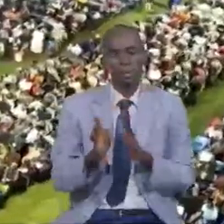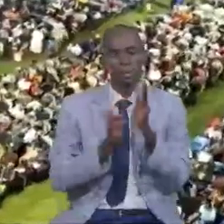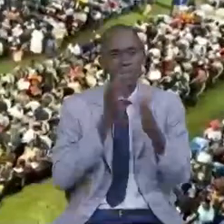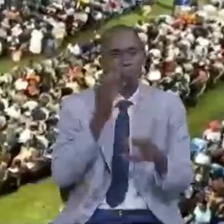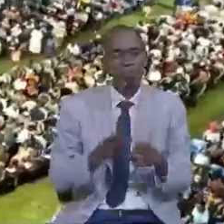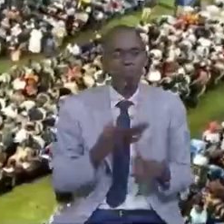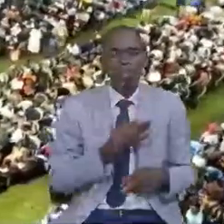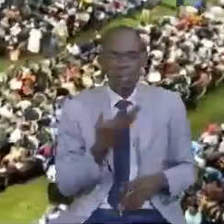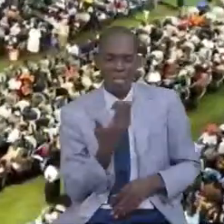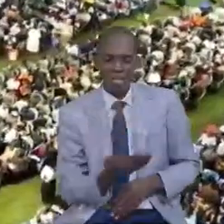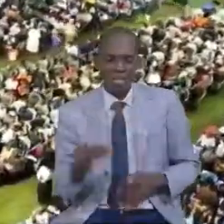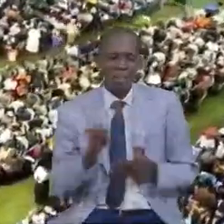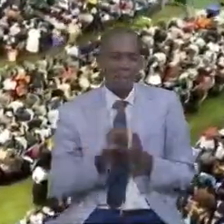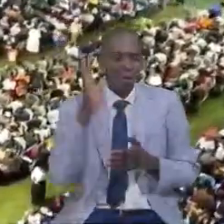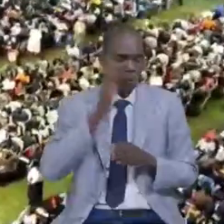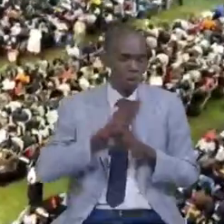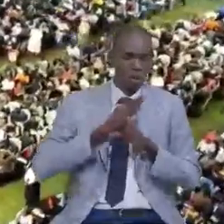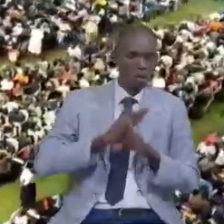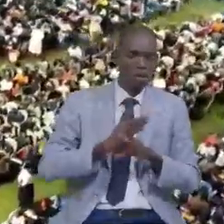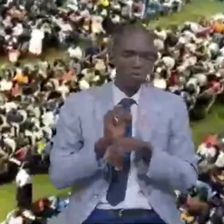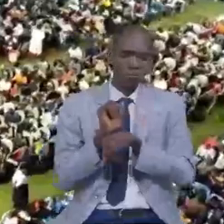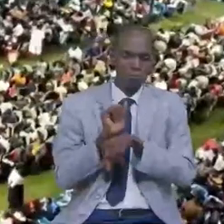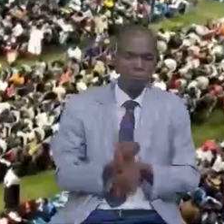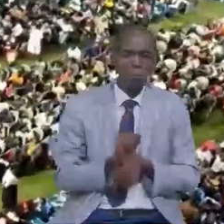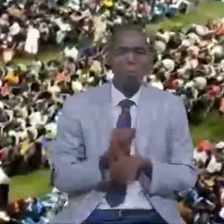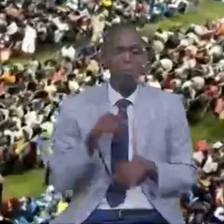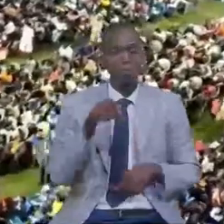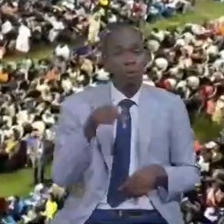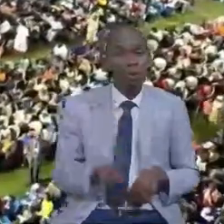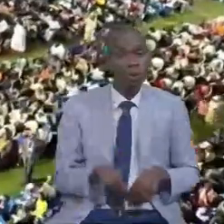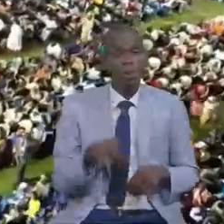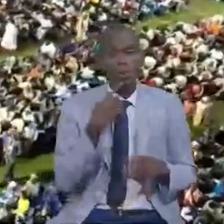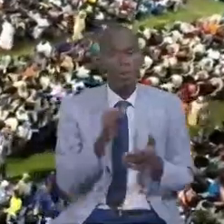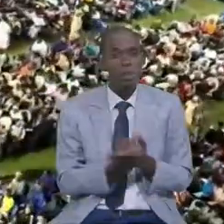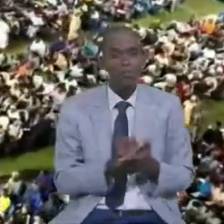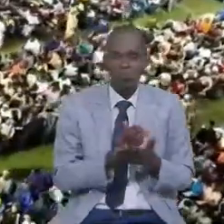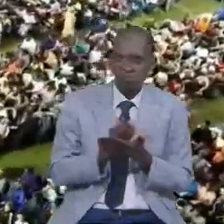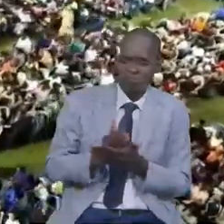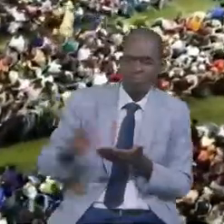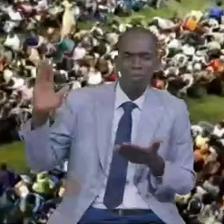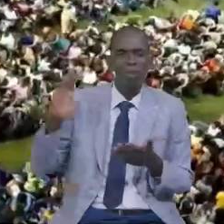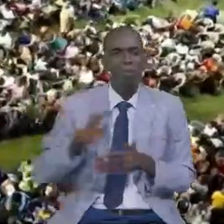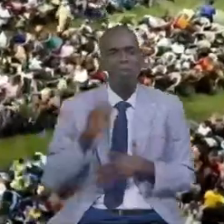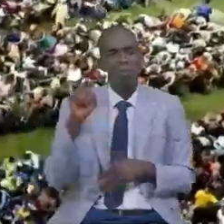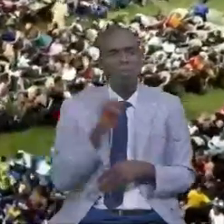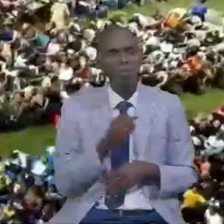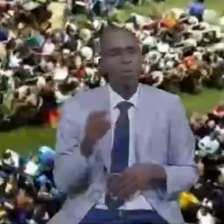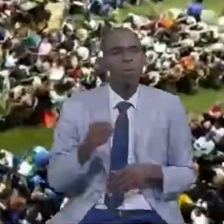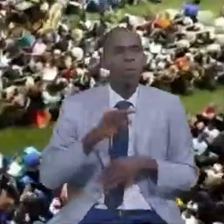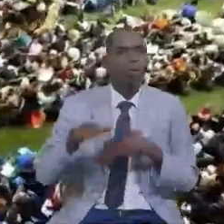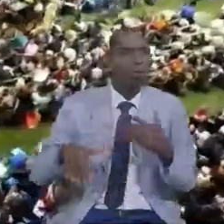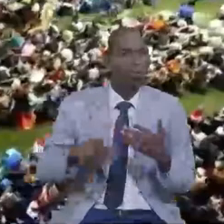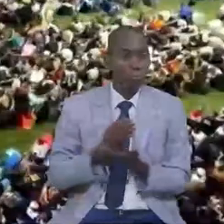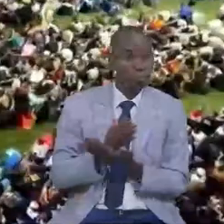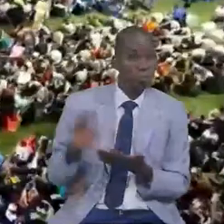qui vont t'empêcher, qui vont te retenir, te lier tes pieds, c'est ce qu'il dit. Rejette-les. C'est pourquoi, rejetant